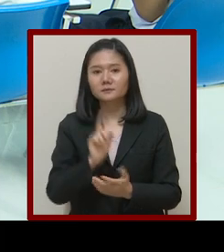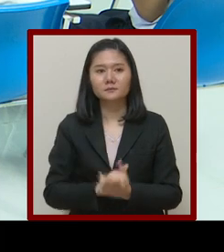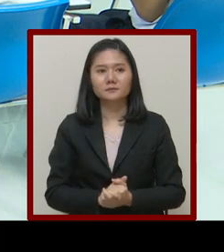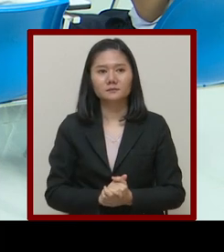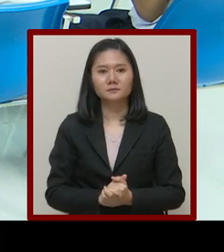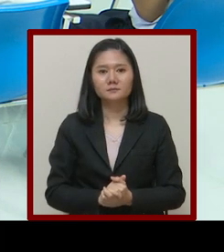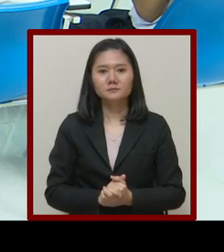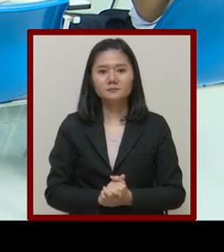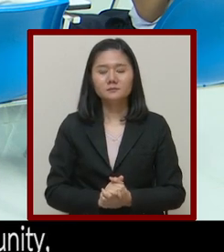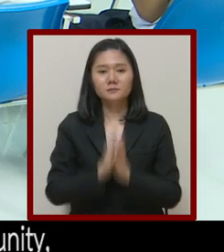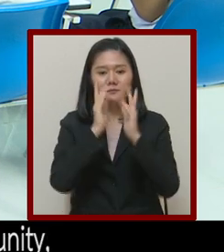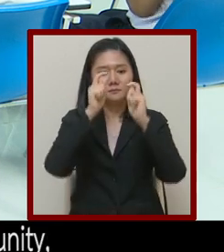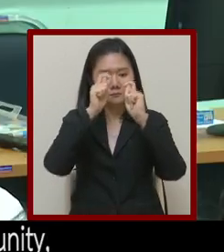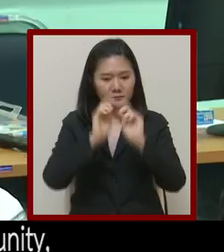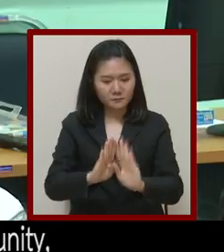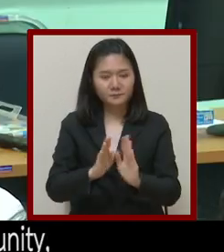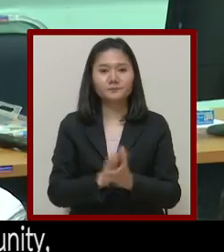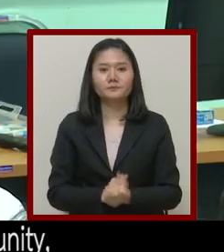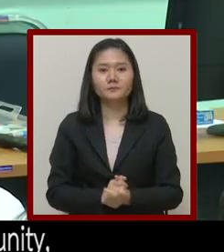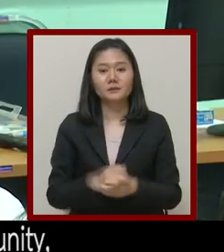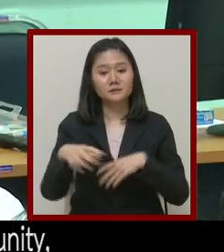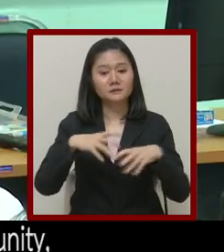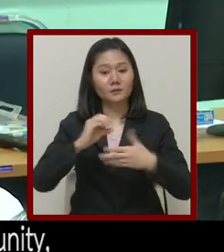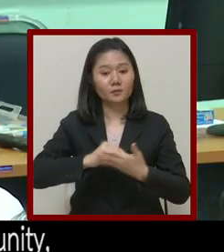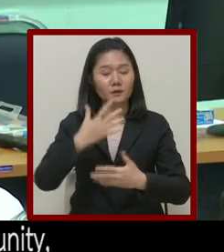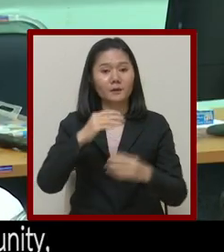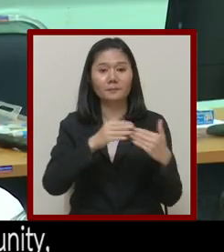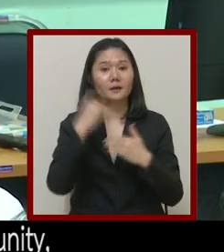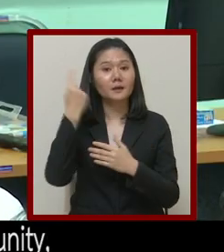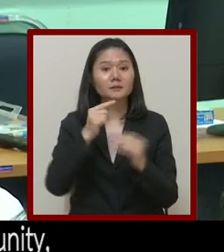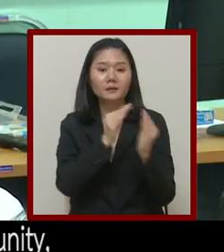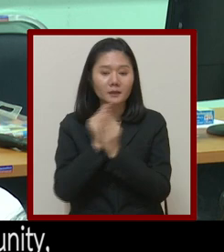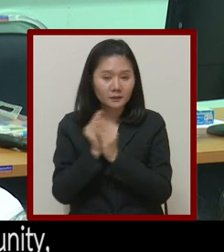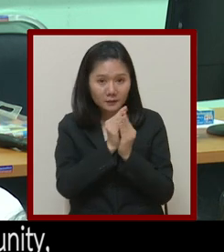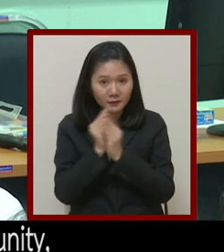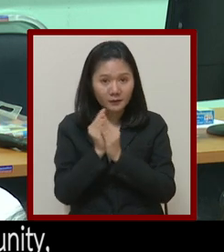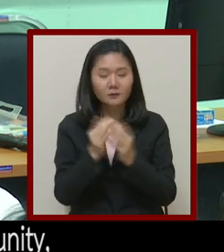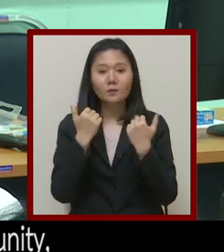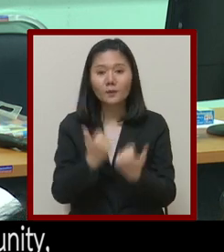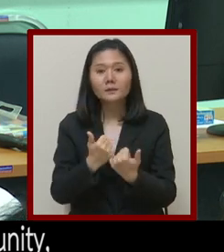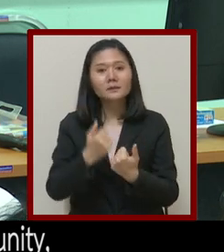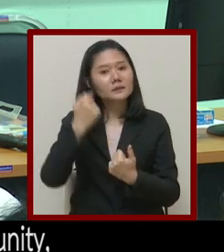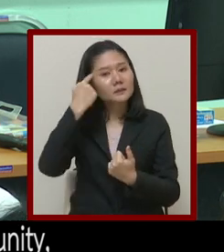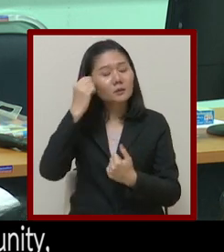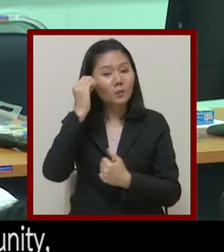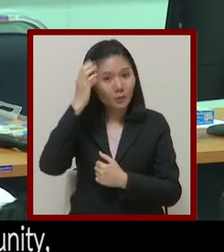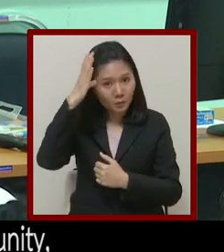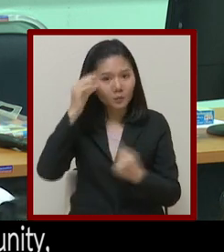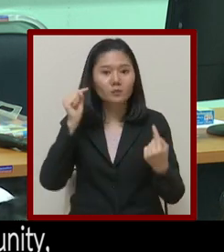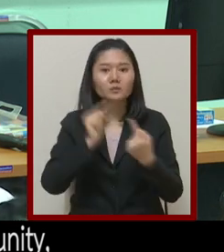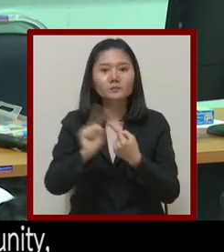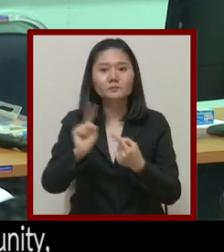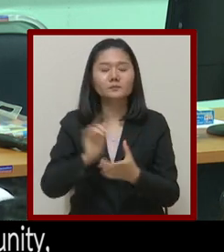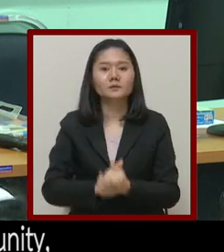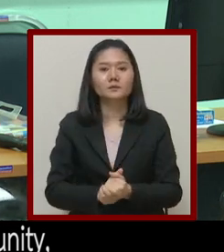ราเนี่ยได้เป็นคนที่ออกแบบหรือว่าจัดโปรแกรมในการนำเที่ยวทัวร์อาหารสมุนไพรเราก็จะได้มีความรู้ในเรื่องของ